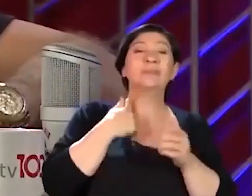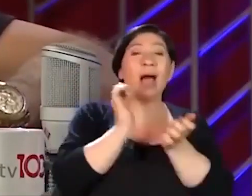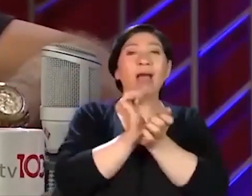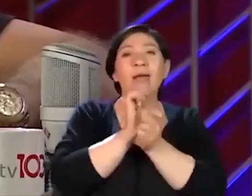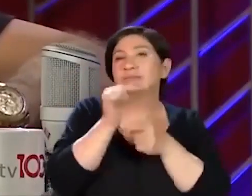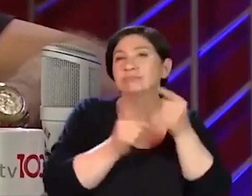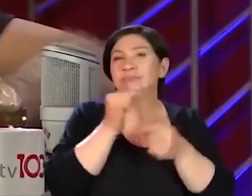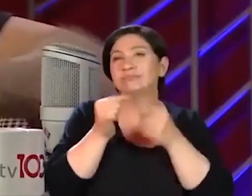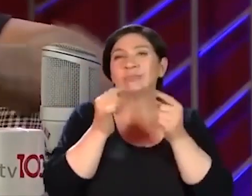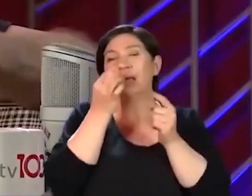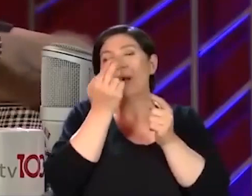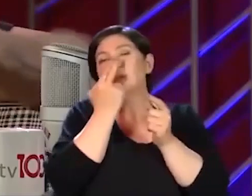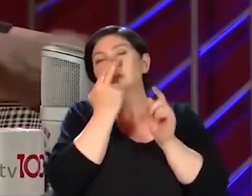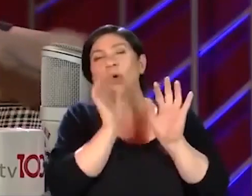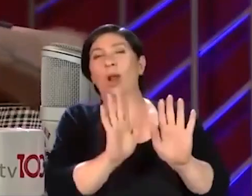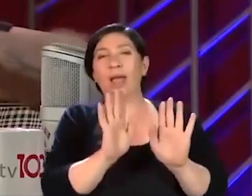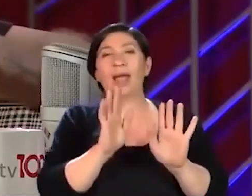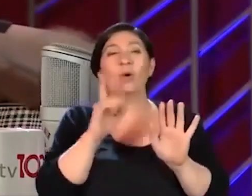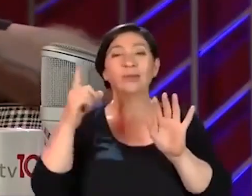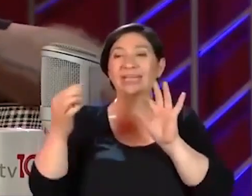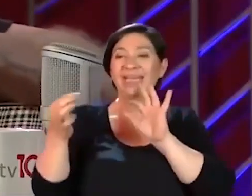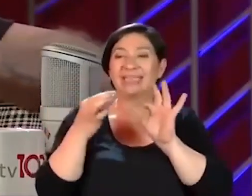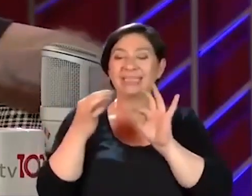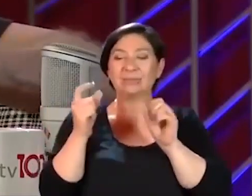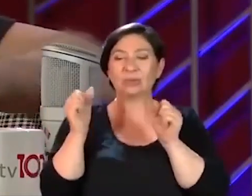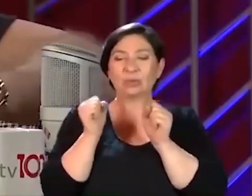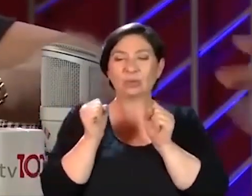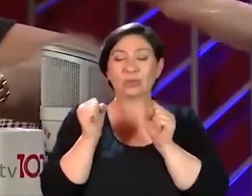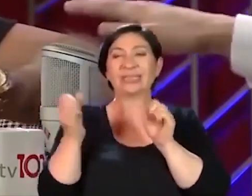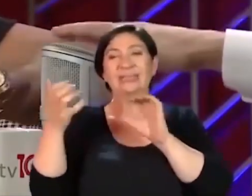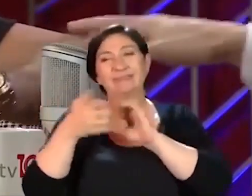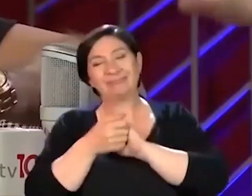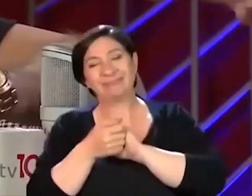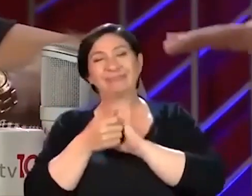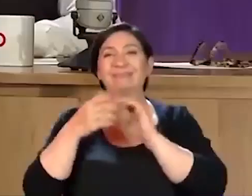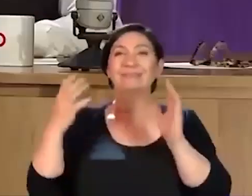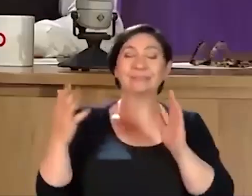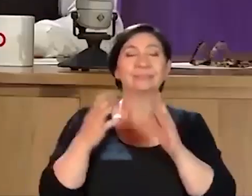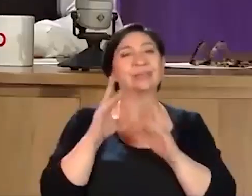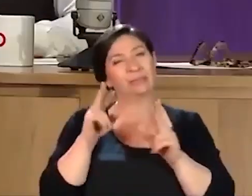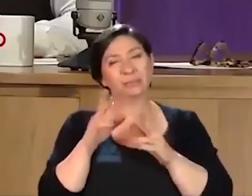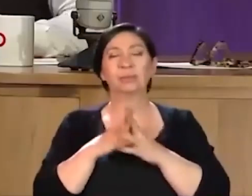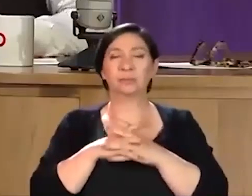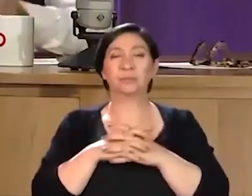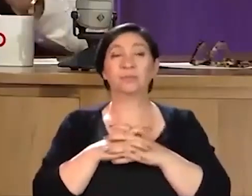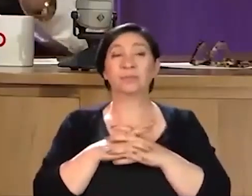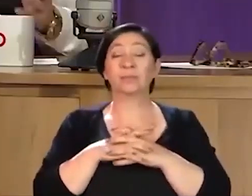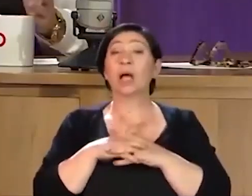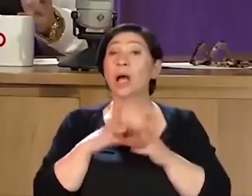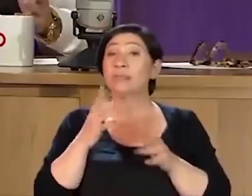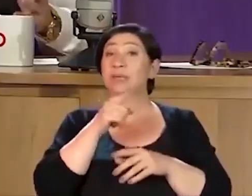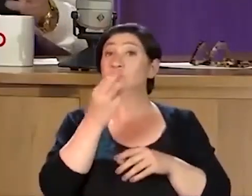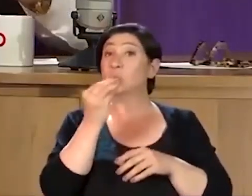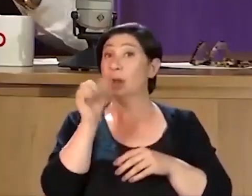yapımıza göre al işte o noktada ilişkiler böyle bir donuyo geri geliyor ki Bir dakika sen ön